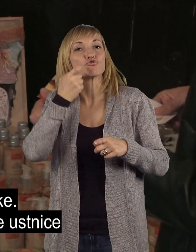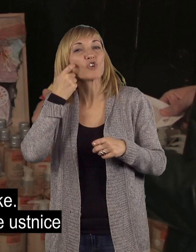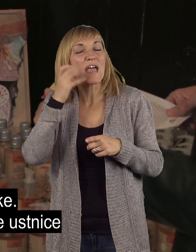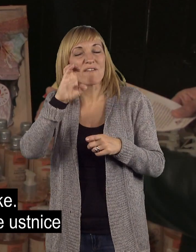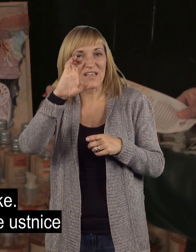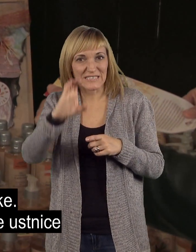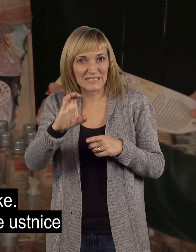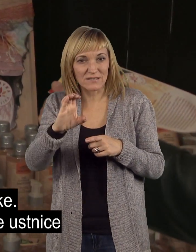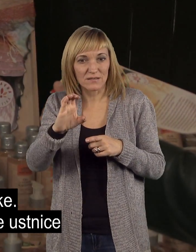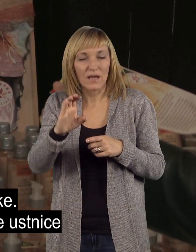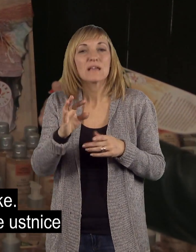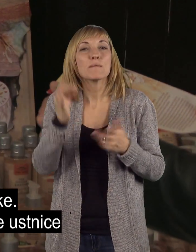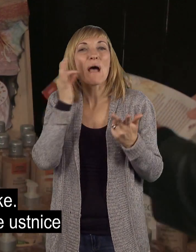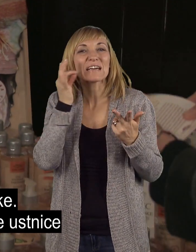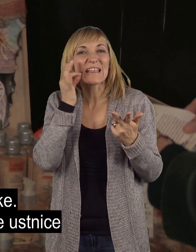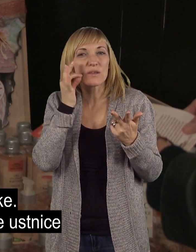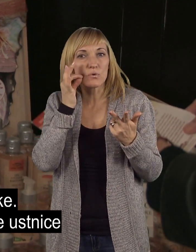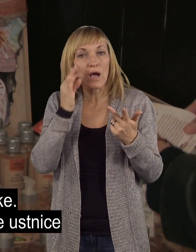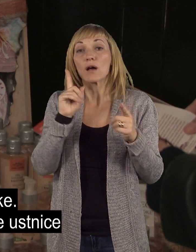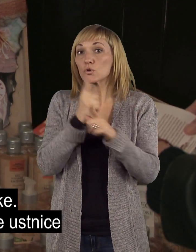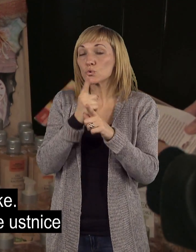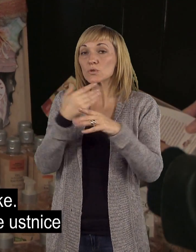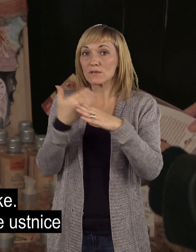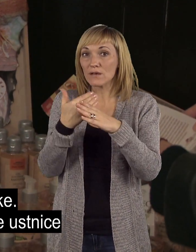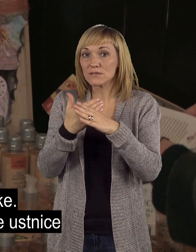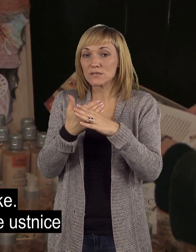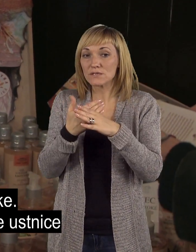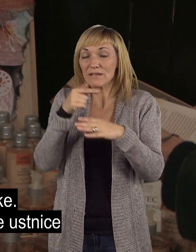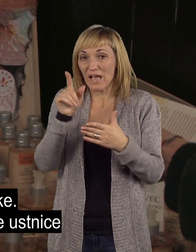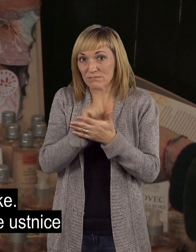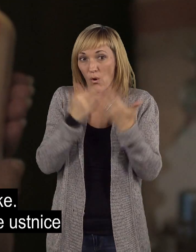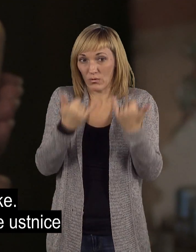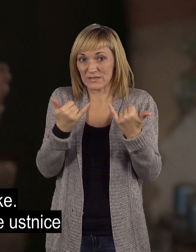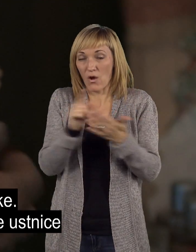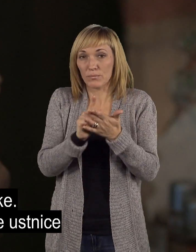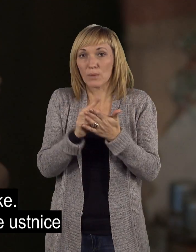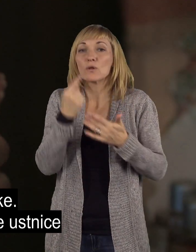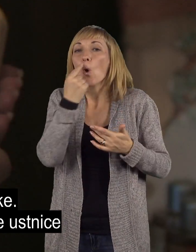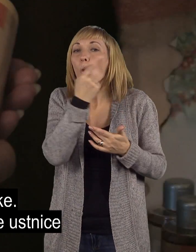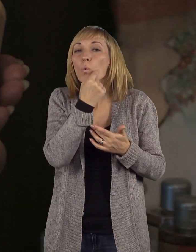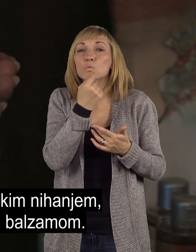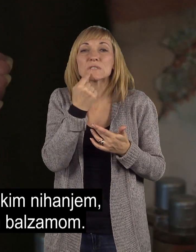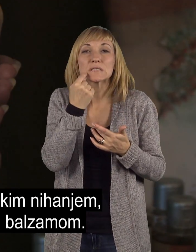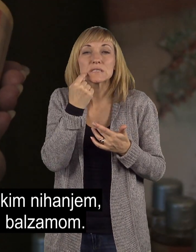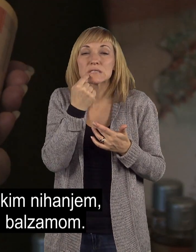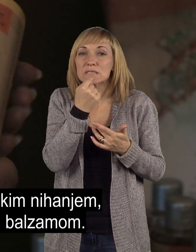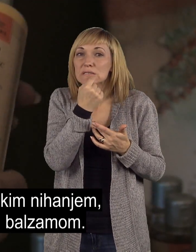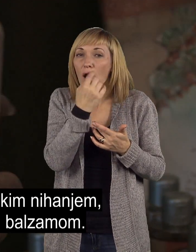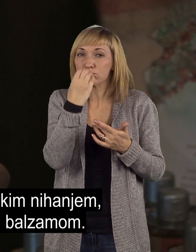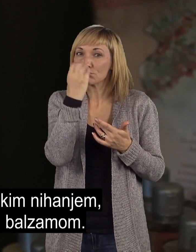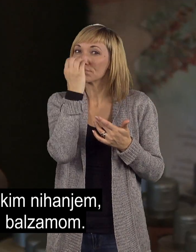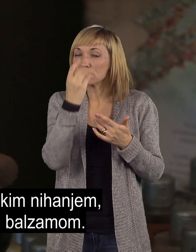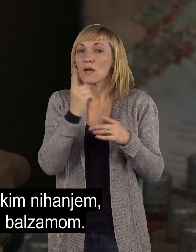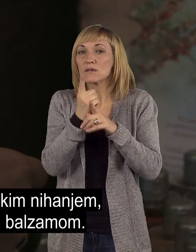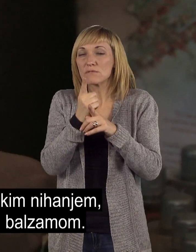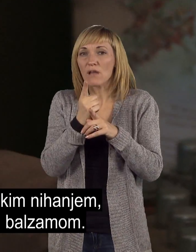tudi čajevec in pa grenivko. Priporočljivo je pa za tole obdobje, ko so naše ustnice lahko izpostavljene